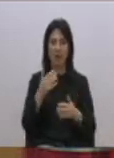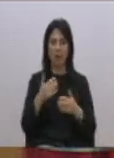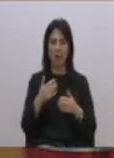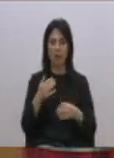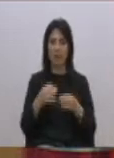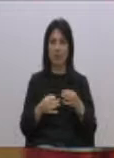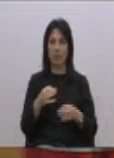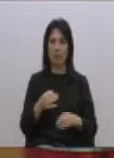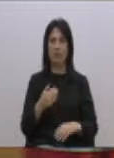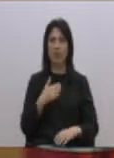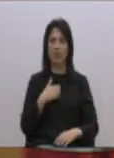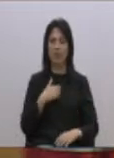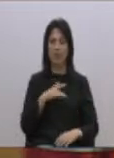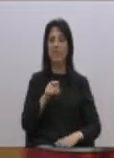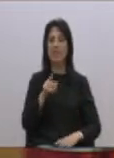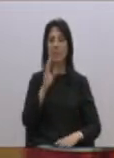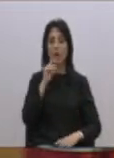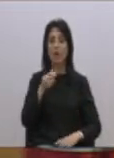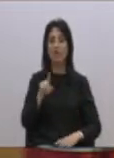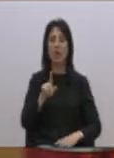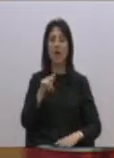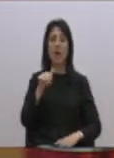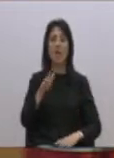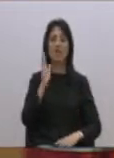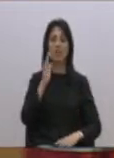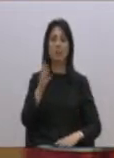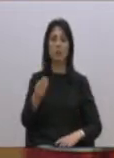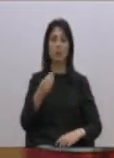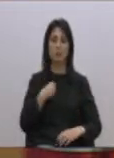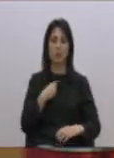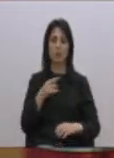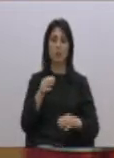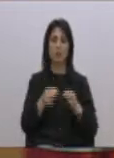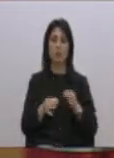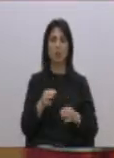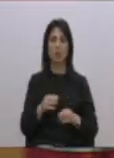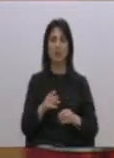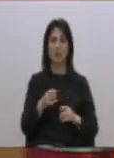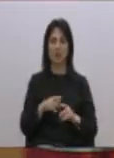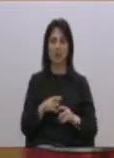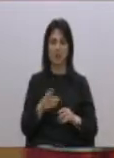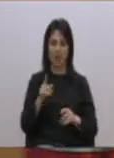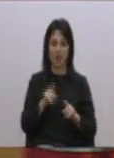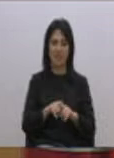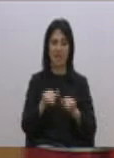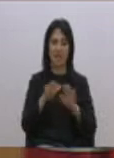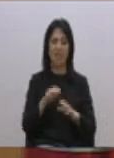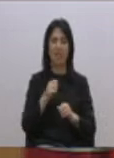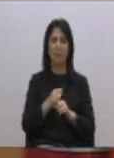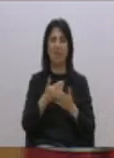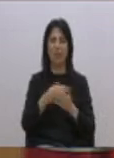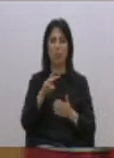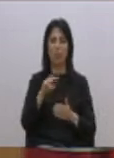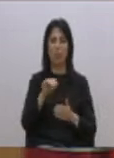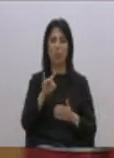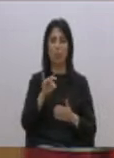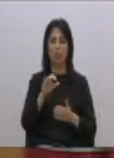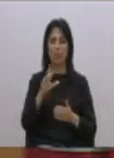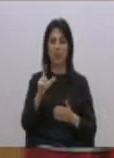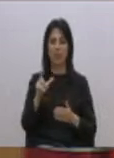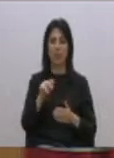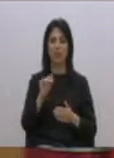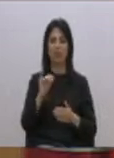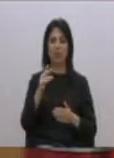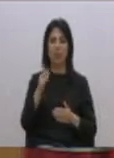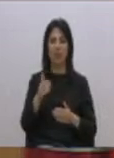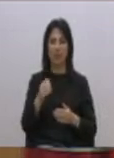სასამართლოს. ჩვენმა მოქალაქემ არ იცი გადაწყვეტილებას გამოიტანს მოსამართლე, იმიტომ რომ გამოიტანს ისეთ გადაწყვეტილებას, როგორიც უნდა ჩალაძეს,